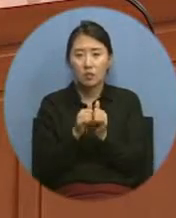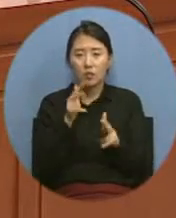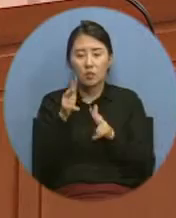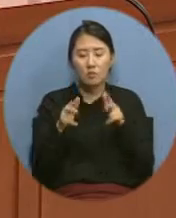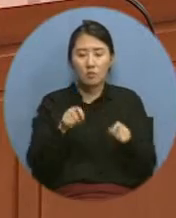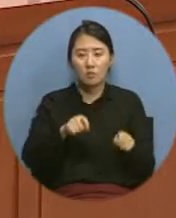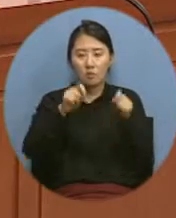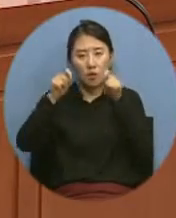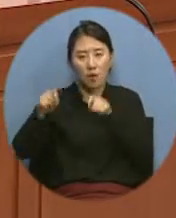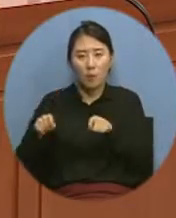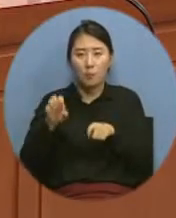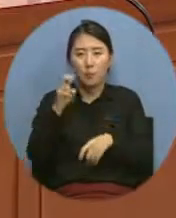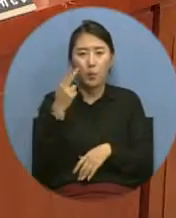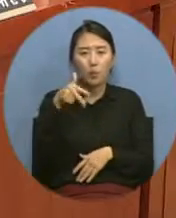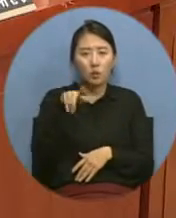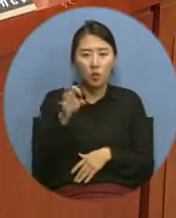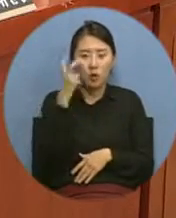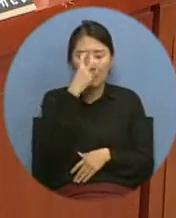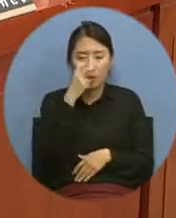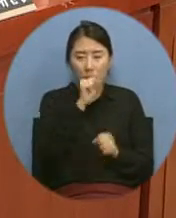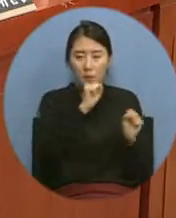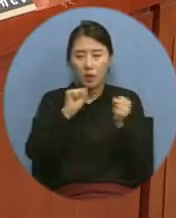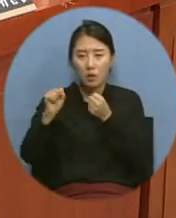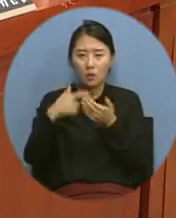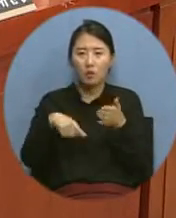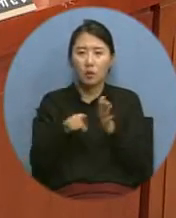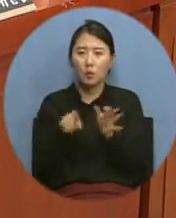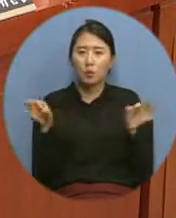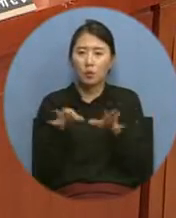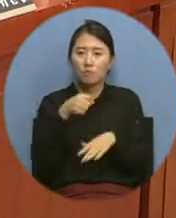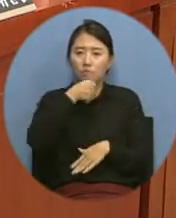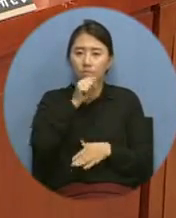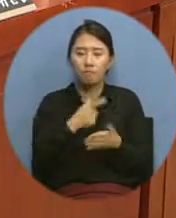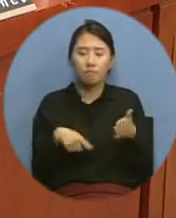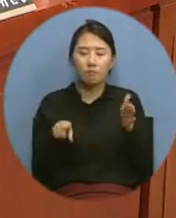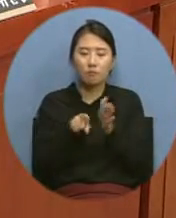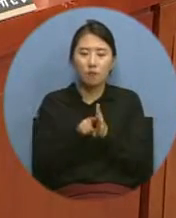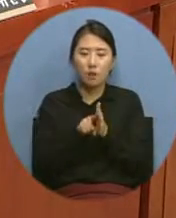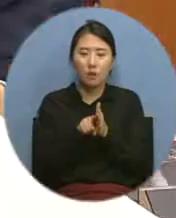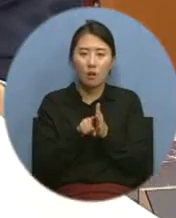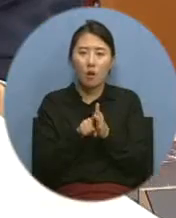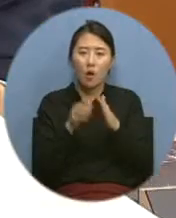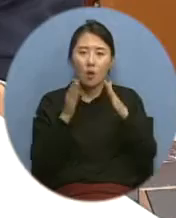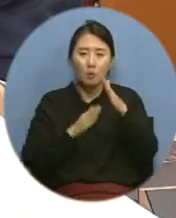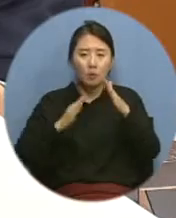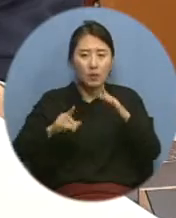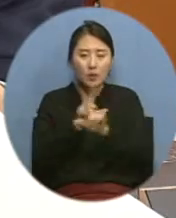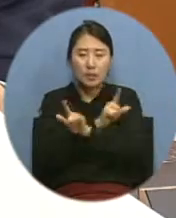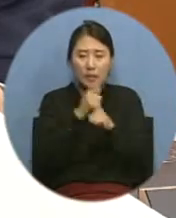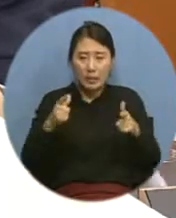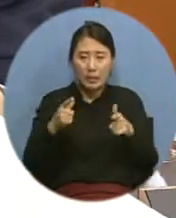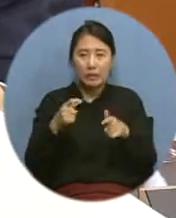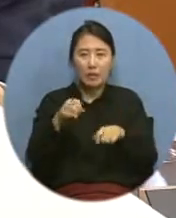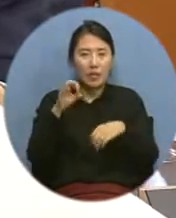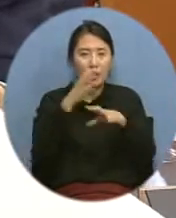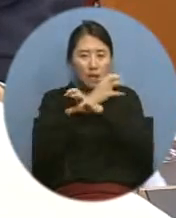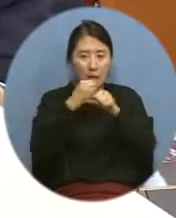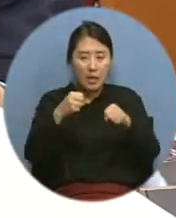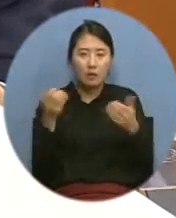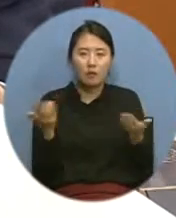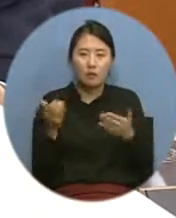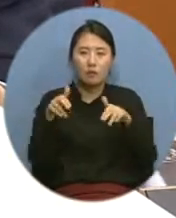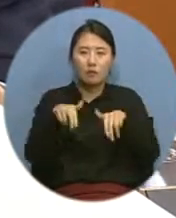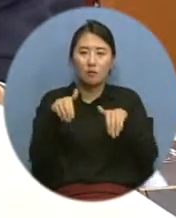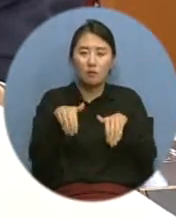당하는 표적 감사 를 피하기 위해 또 단기간 성과를 위해 비정규직 고용은 정부부처 역시 쉽게 하는